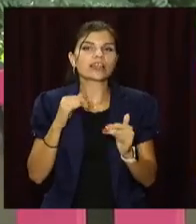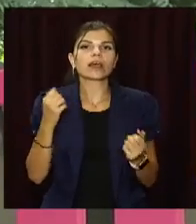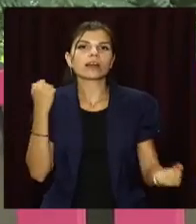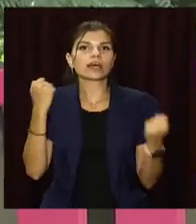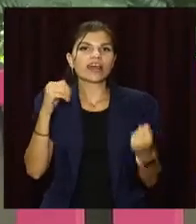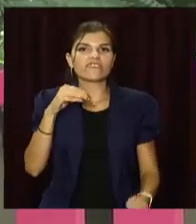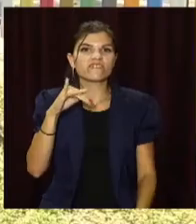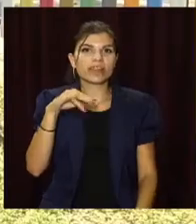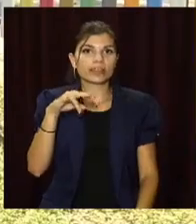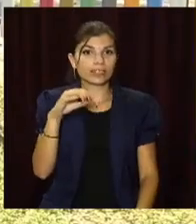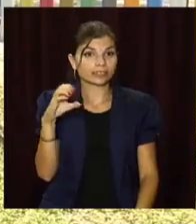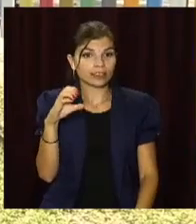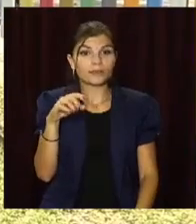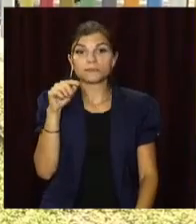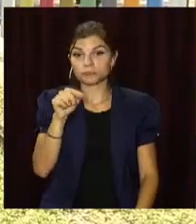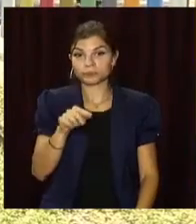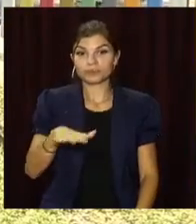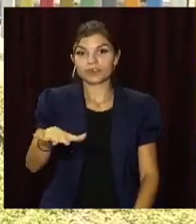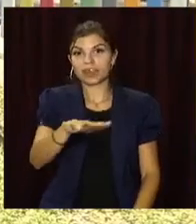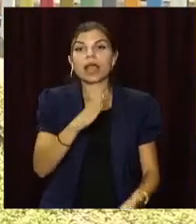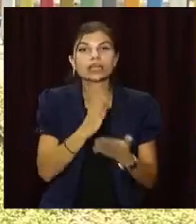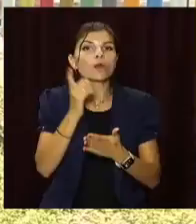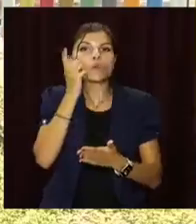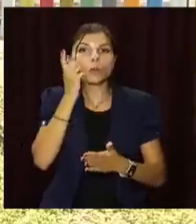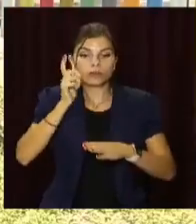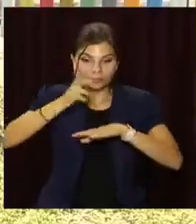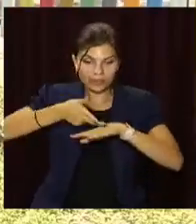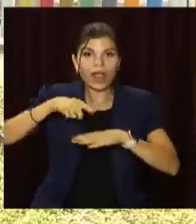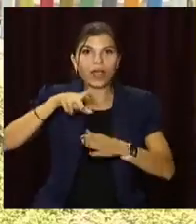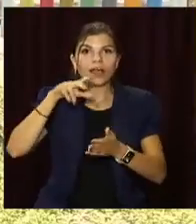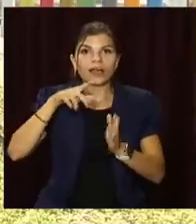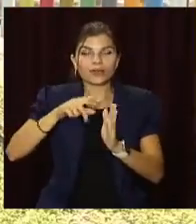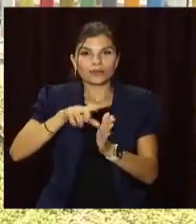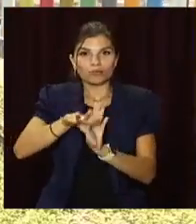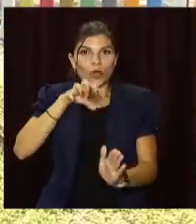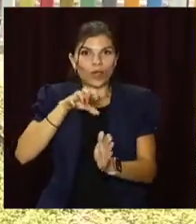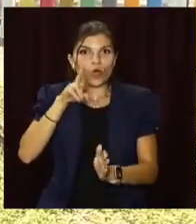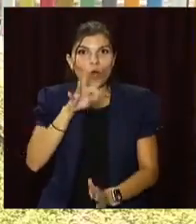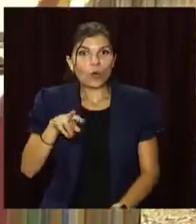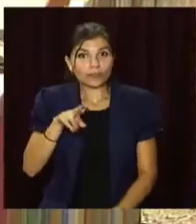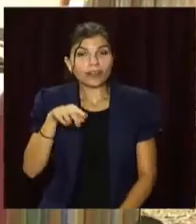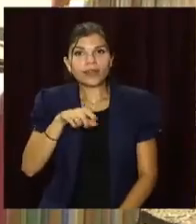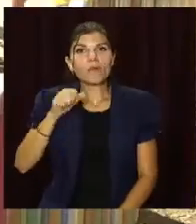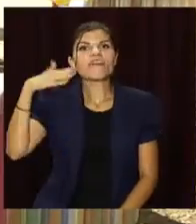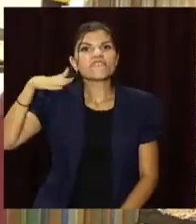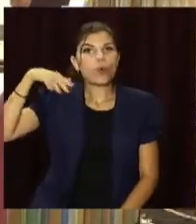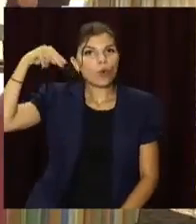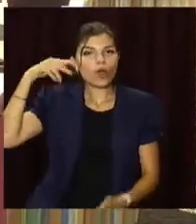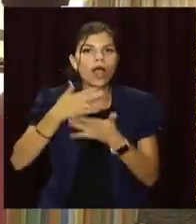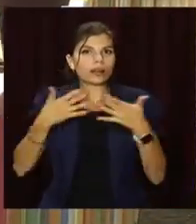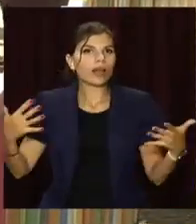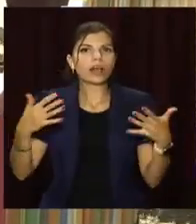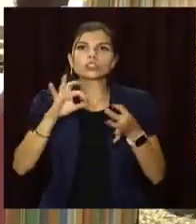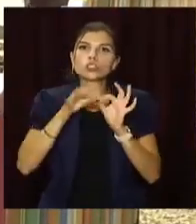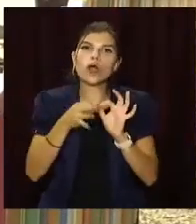фітнесу. Все устаткування на майданчику має QR-коди. І за допомогою смартфону можна переглянути відеоуроки з вправами різного